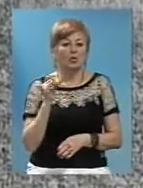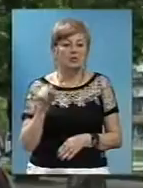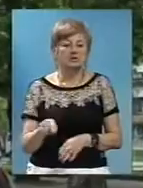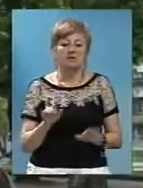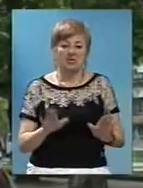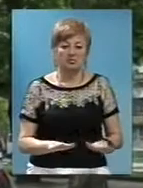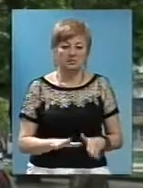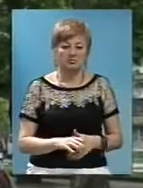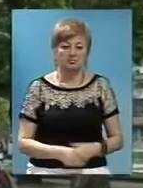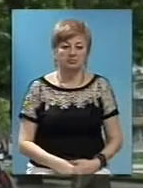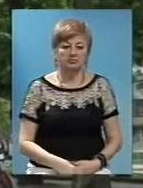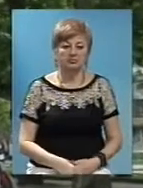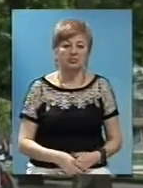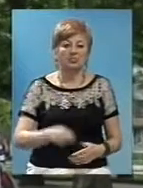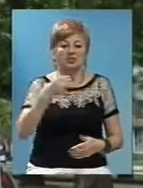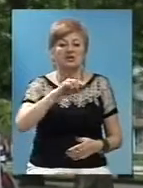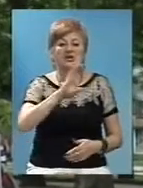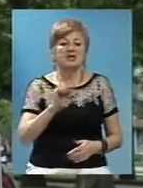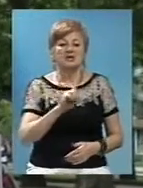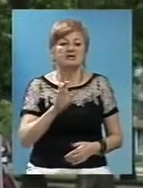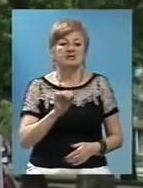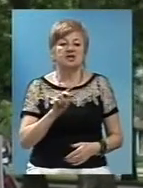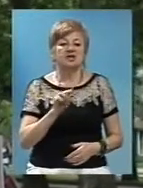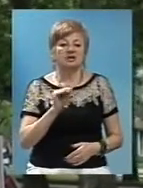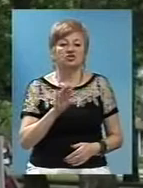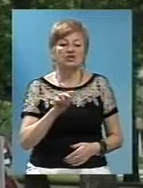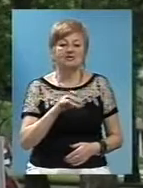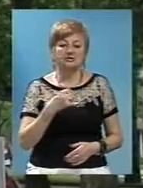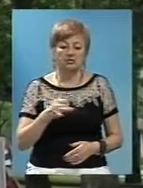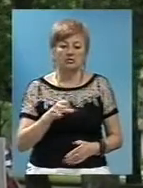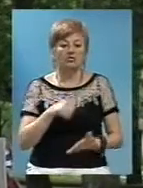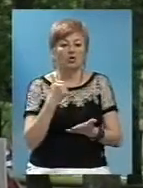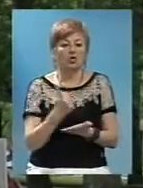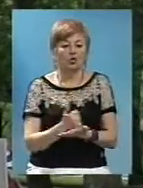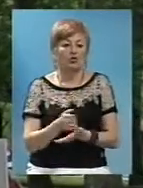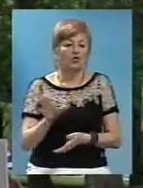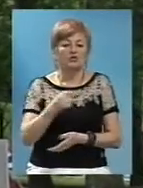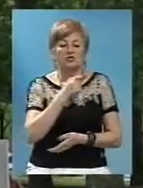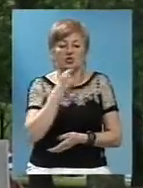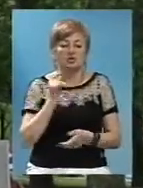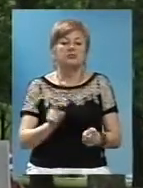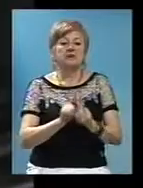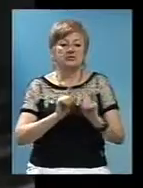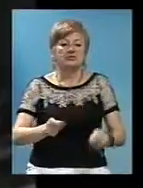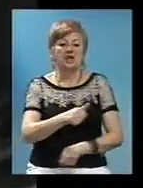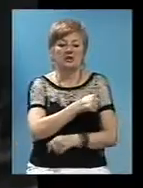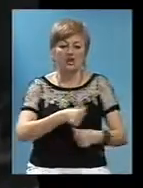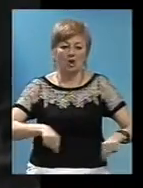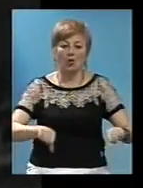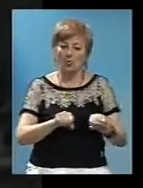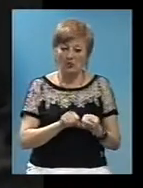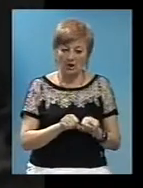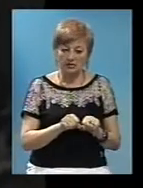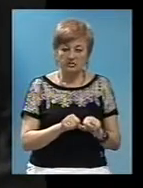топоніміці. Дзержинський Фелікс Едмундович. Голова Всеросійської надзвичайної комісії, російська